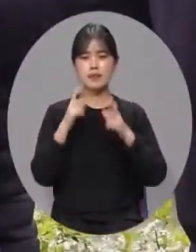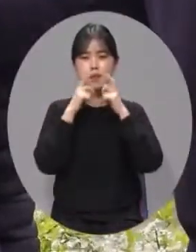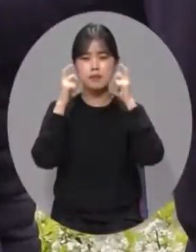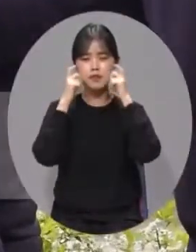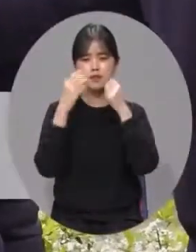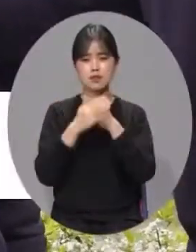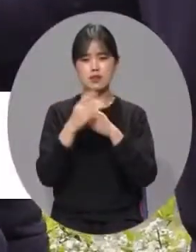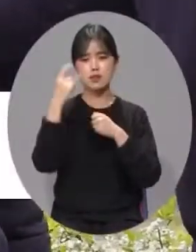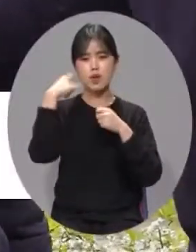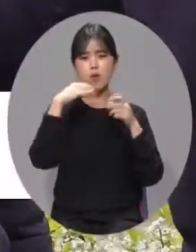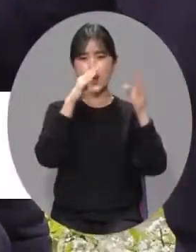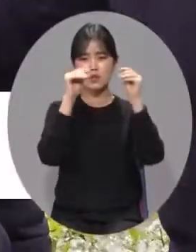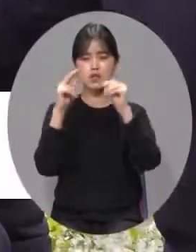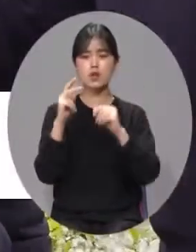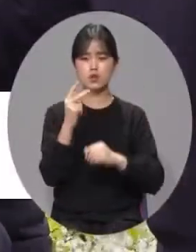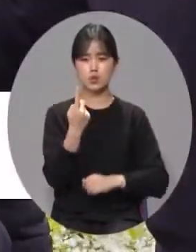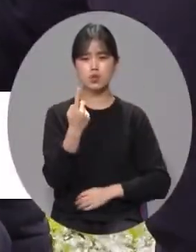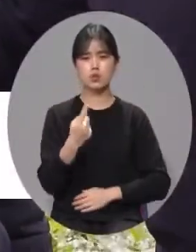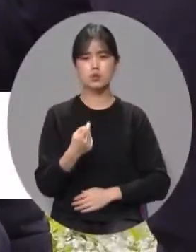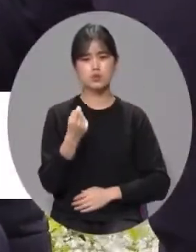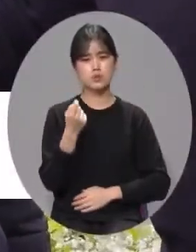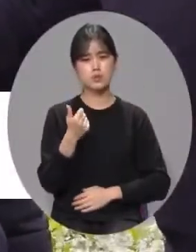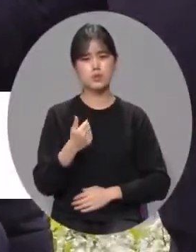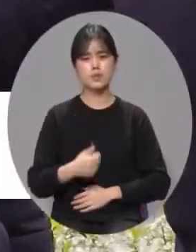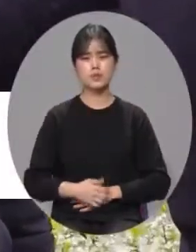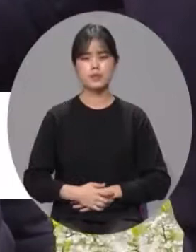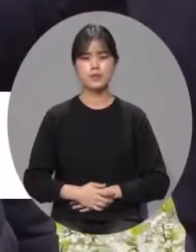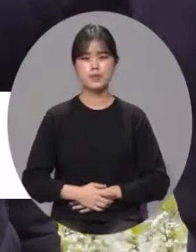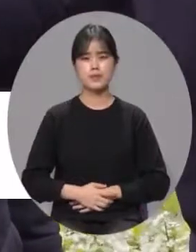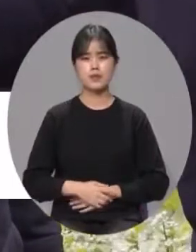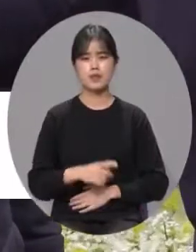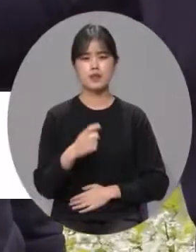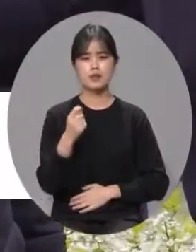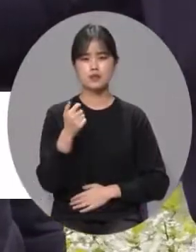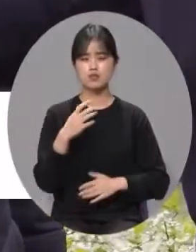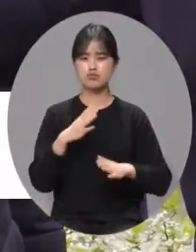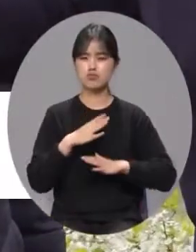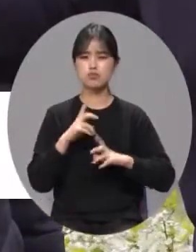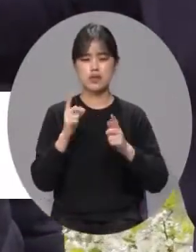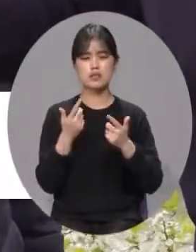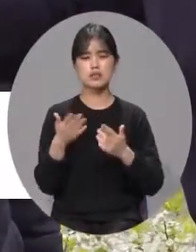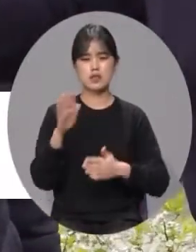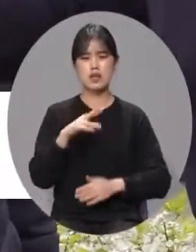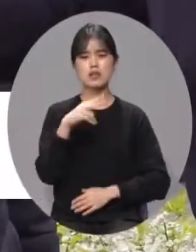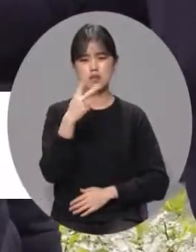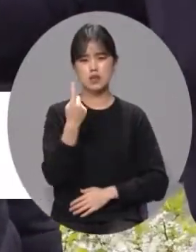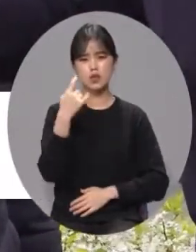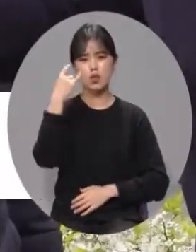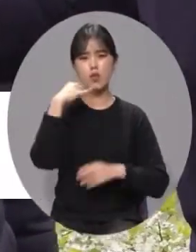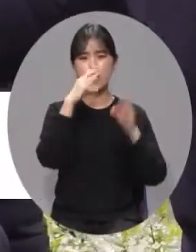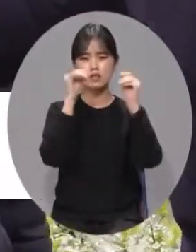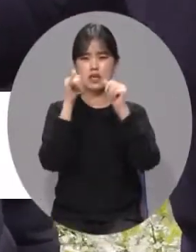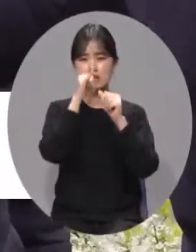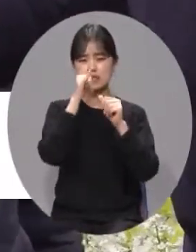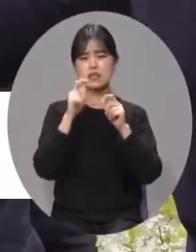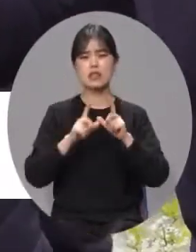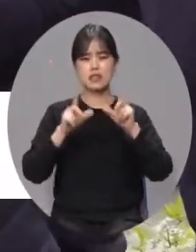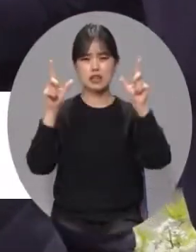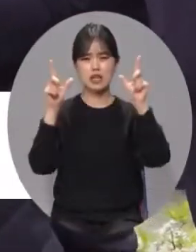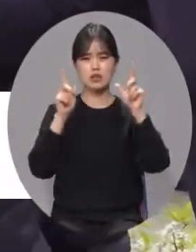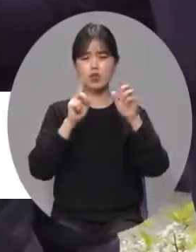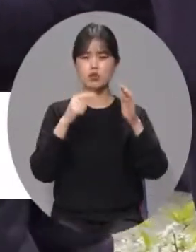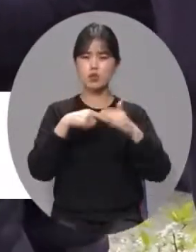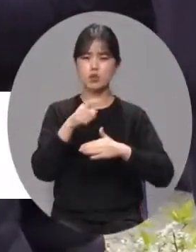쓰니까 황사도 좀 그렇게 두려운 생각은 안 드는데 그래도 황사가 있는 날은